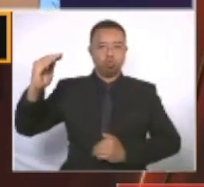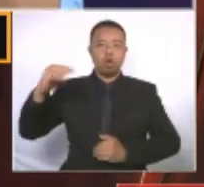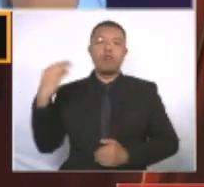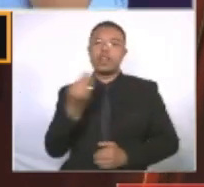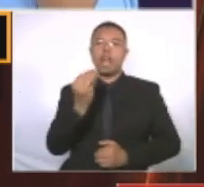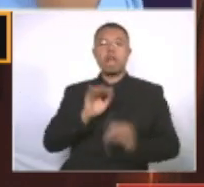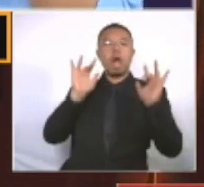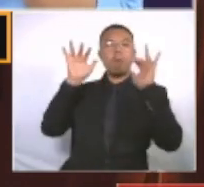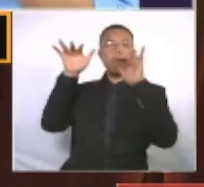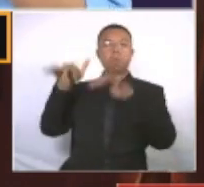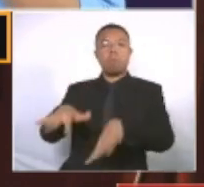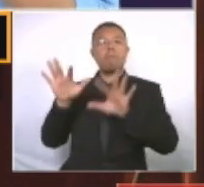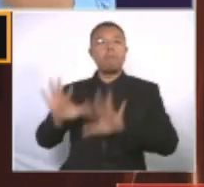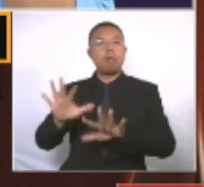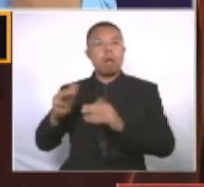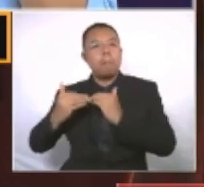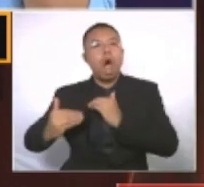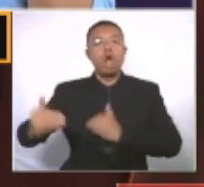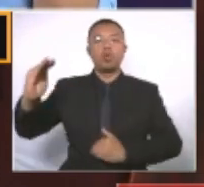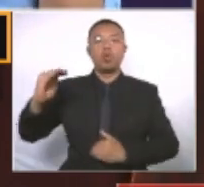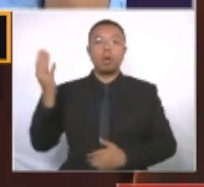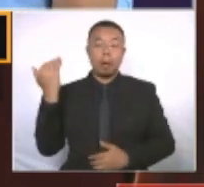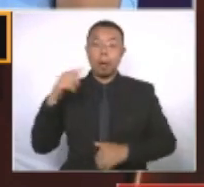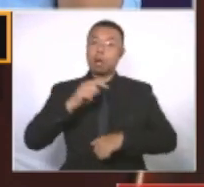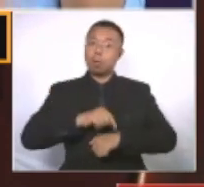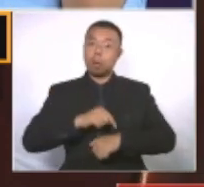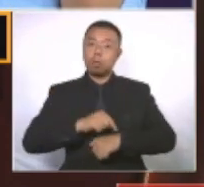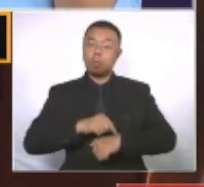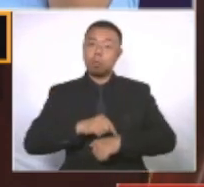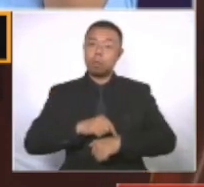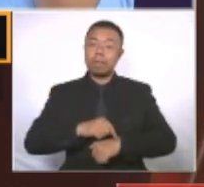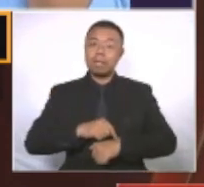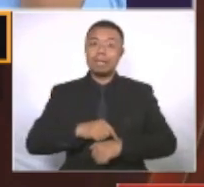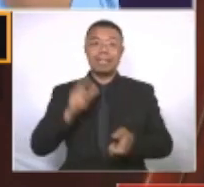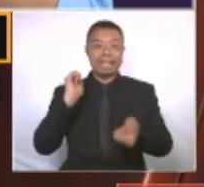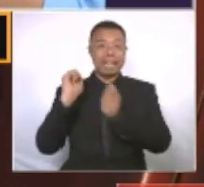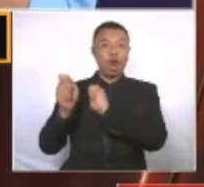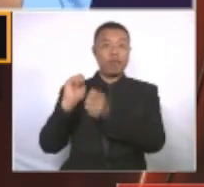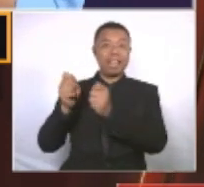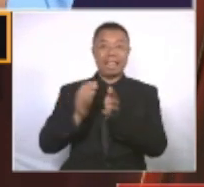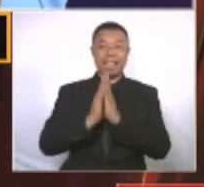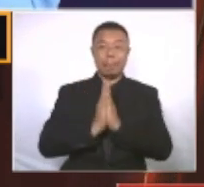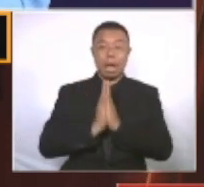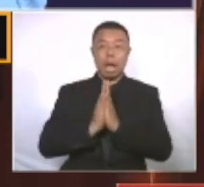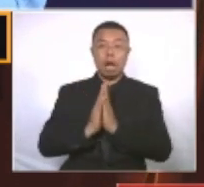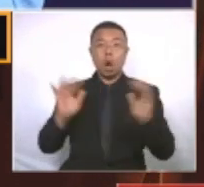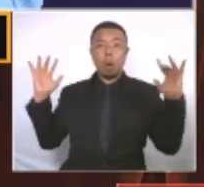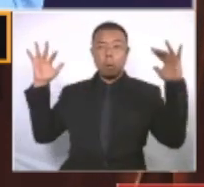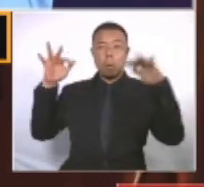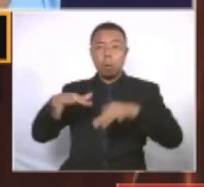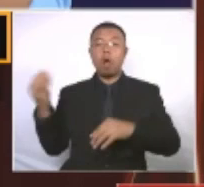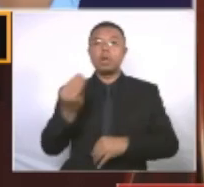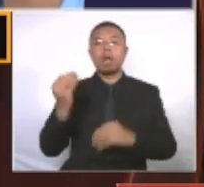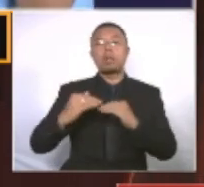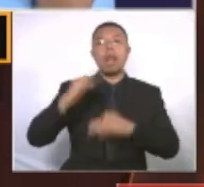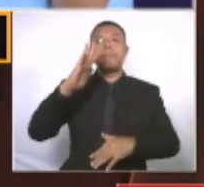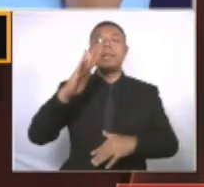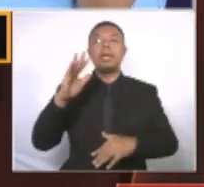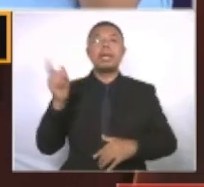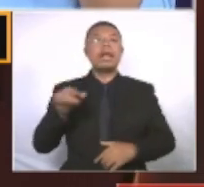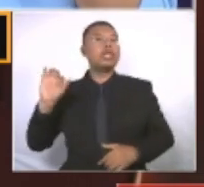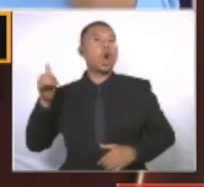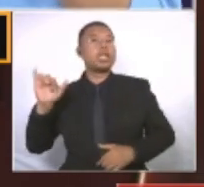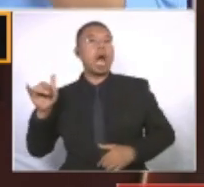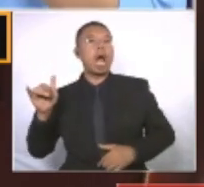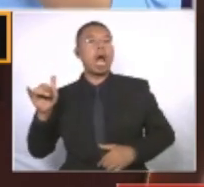wisata kita melesat. Kemarin waktu Idul Fitri, kunjungan wisatawan ke Solo melebihi